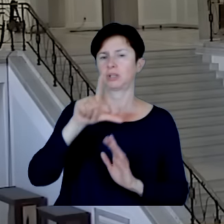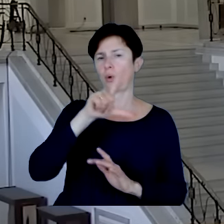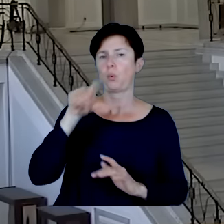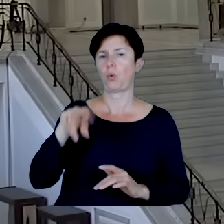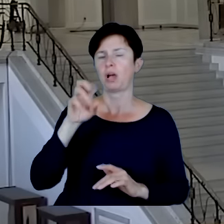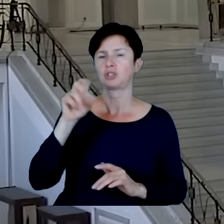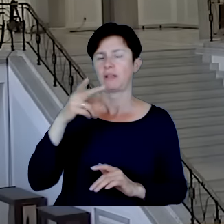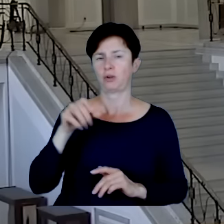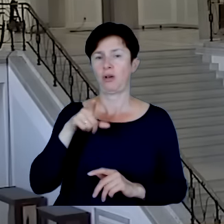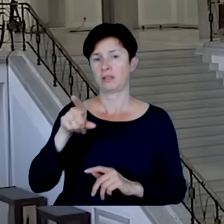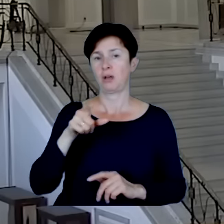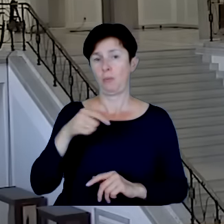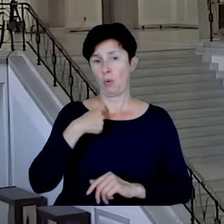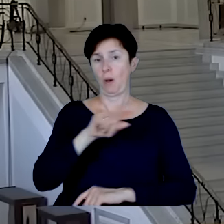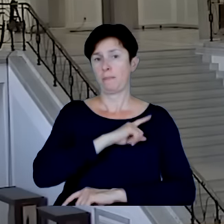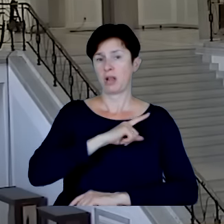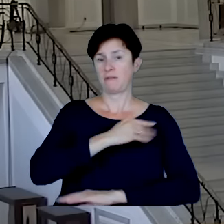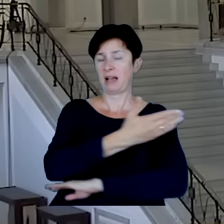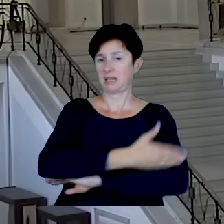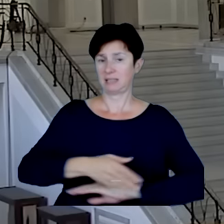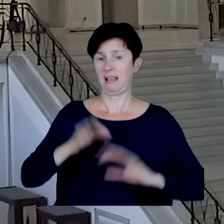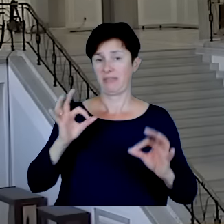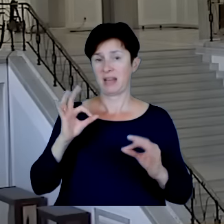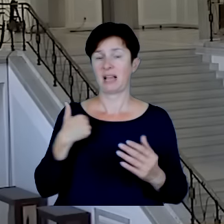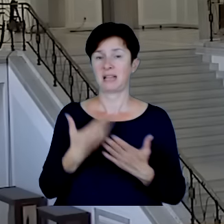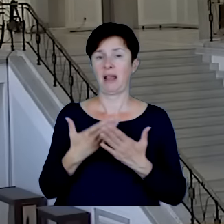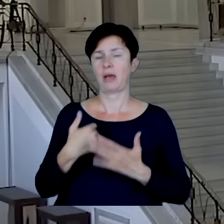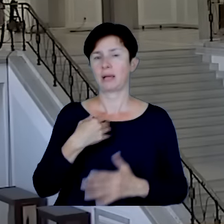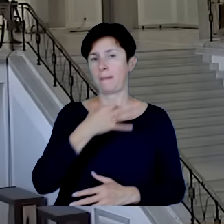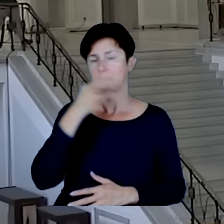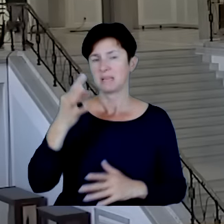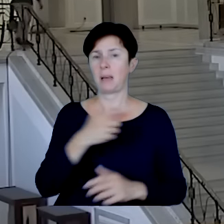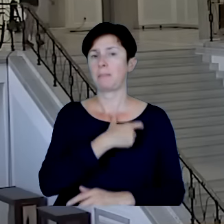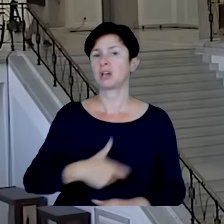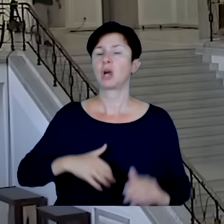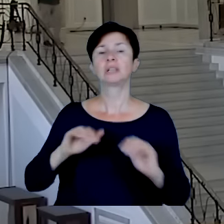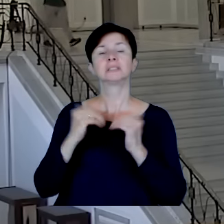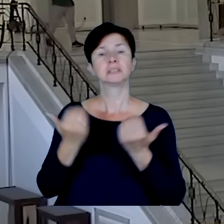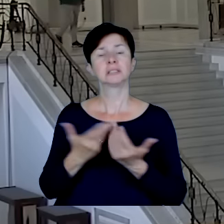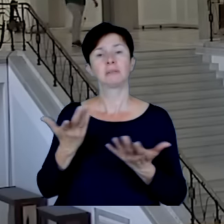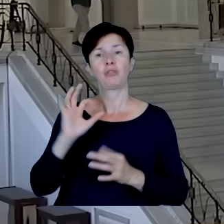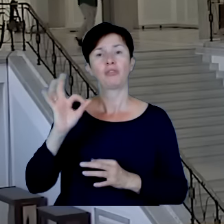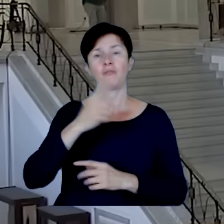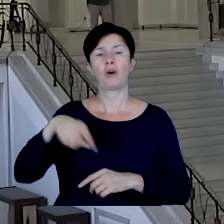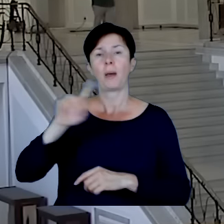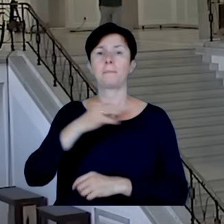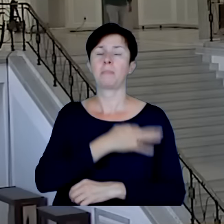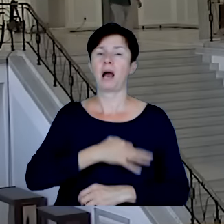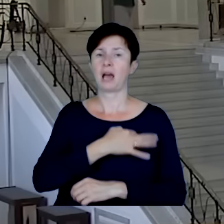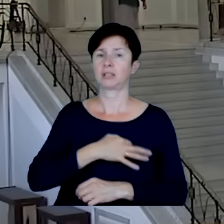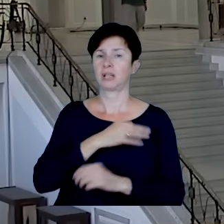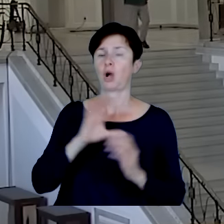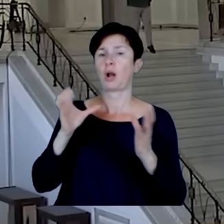służby broniły polskich granic. I dziś zapytałem wobec tego marszałka Sejmu Szymona Hołownię, czy jego polityczny obóz koalicji 13